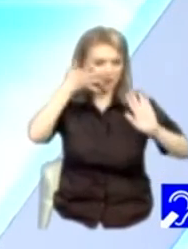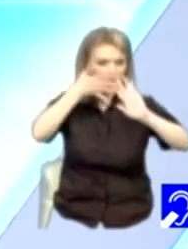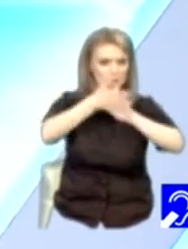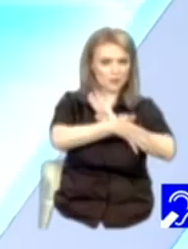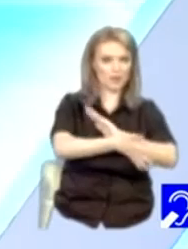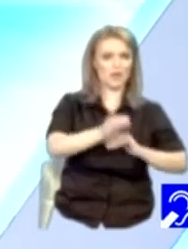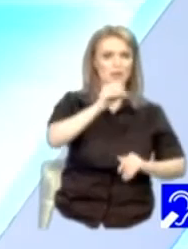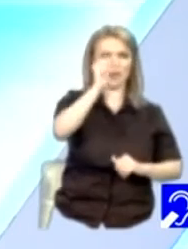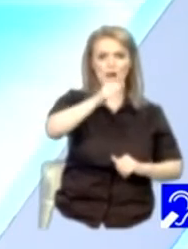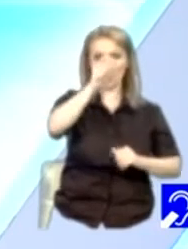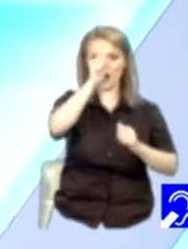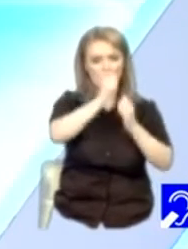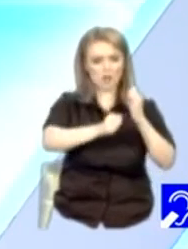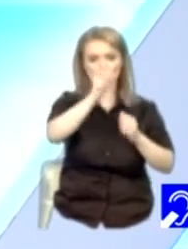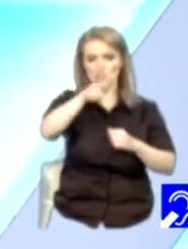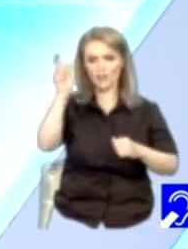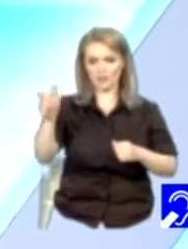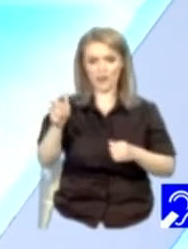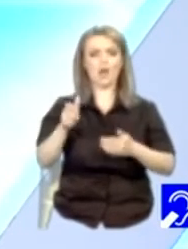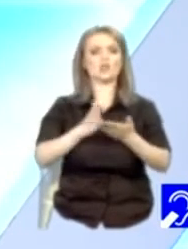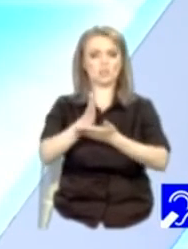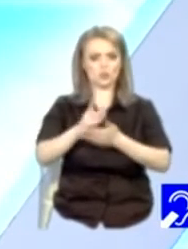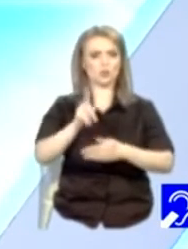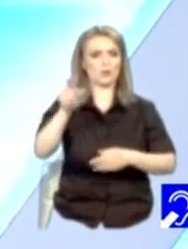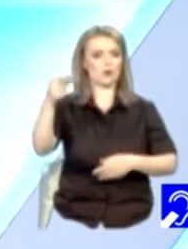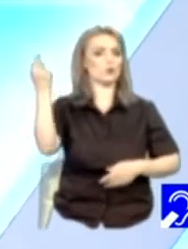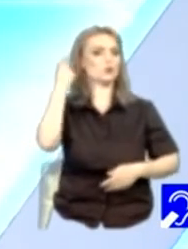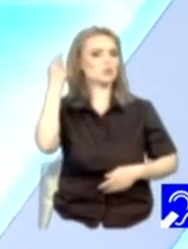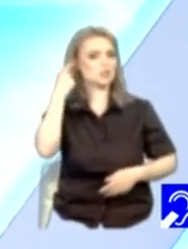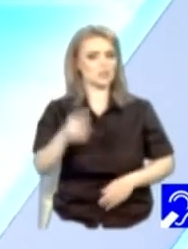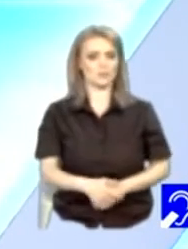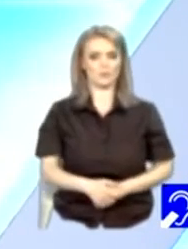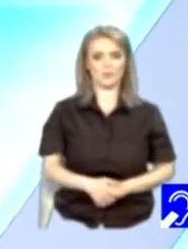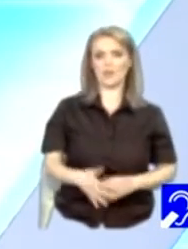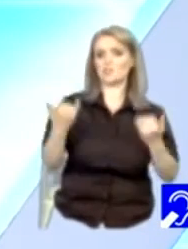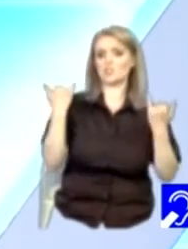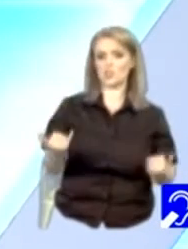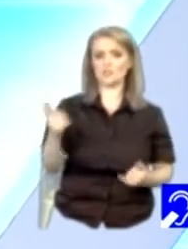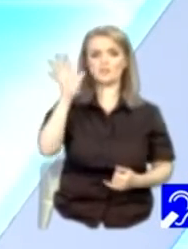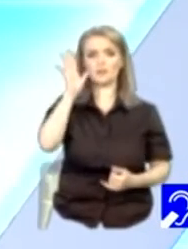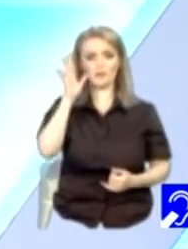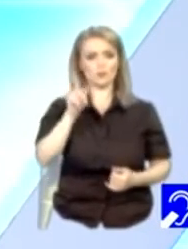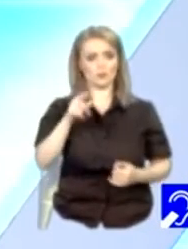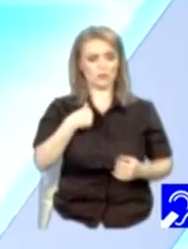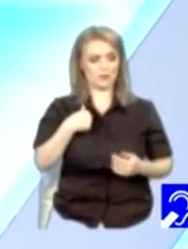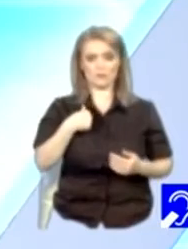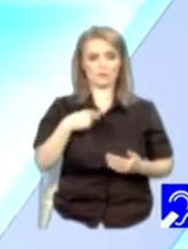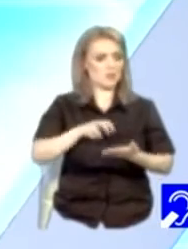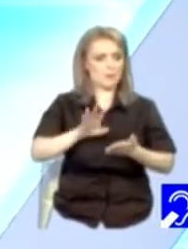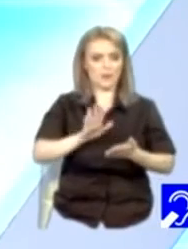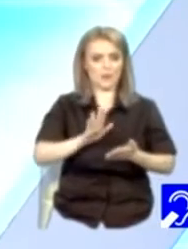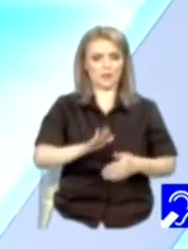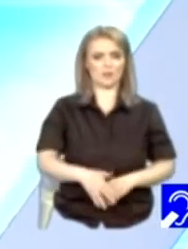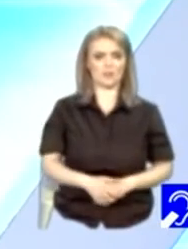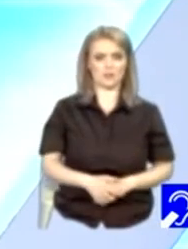și fiecare persoană merită să fie auzită în Parlament. E momentul să nu ne mai fie frică. Ajunge să